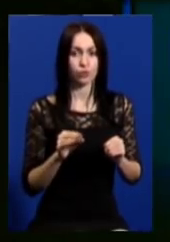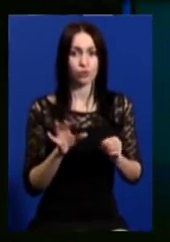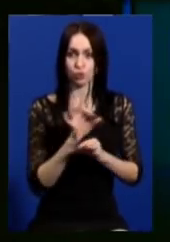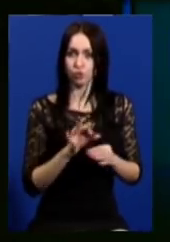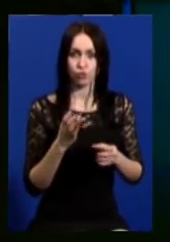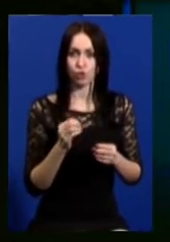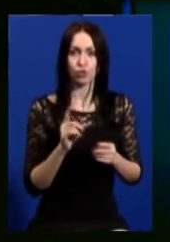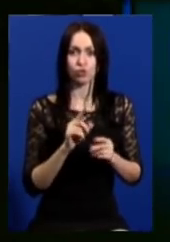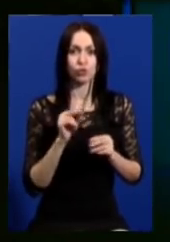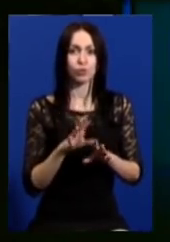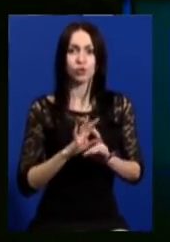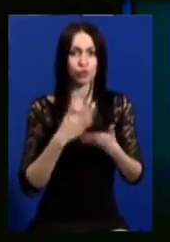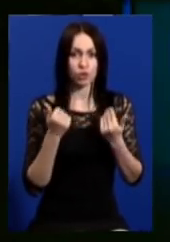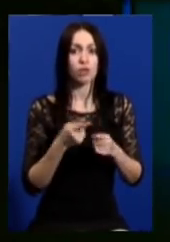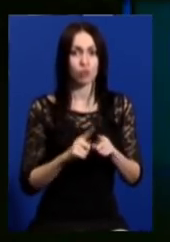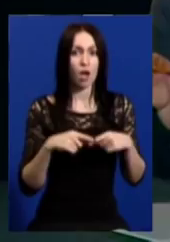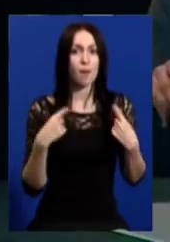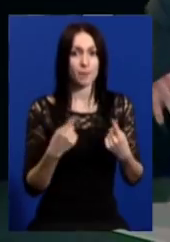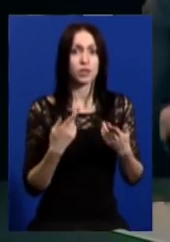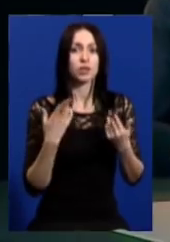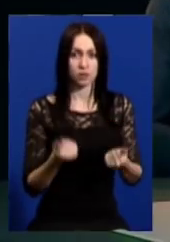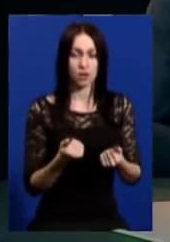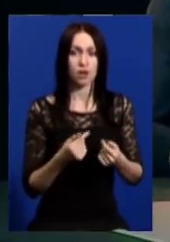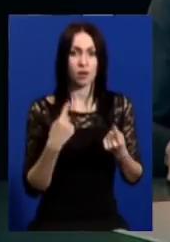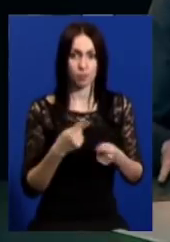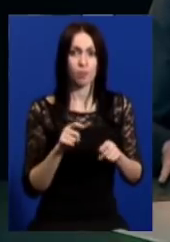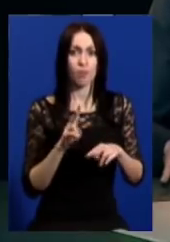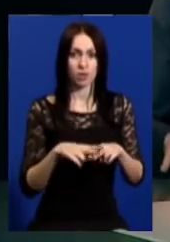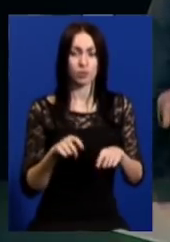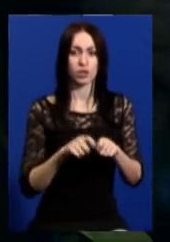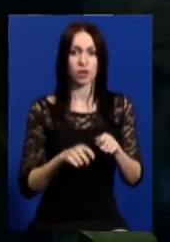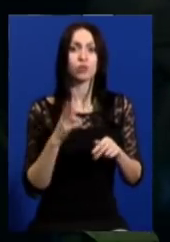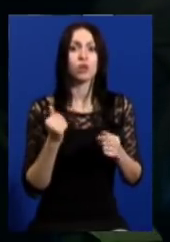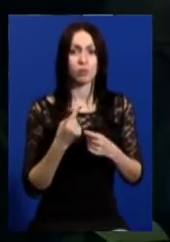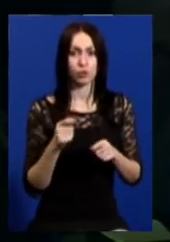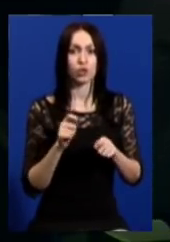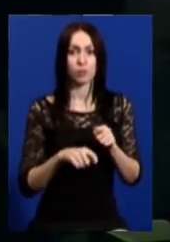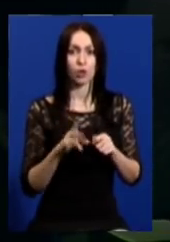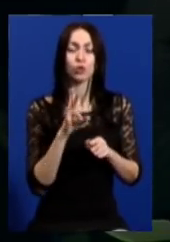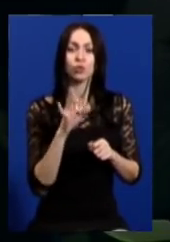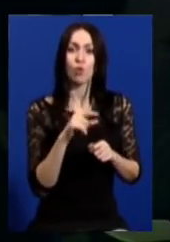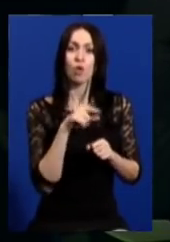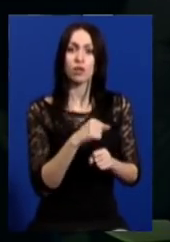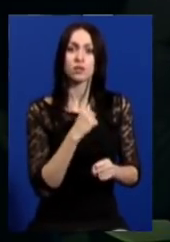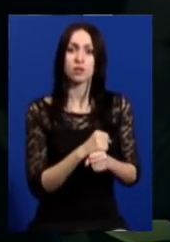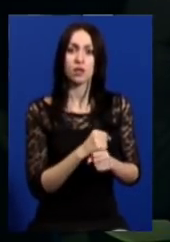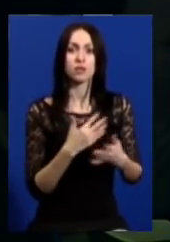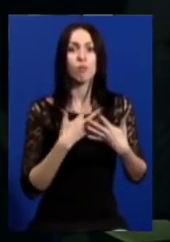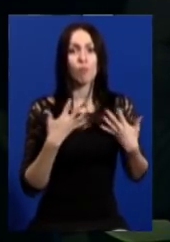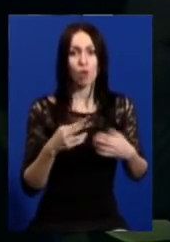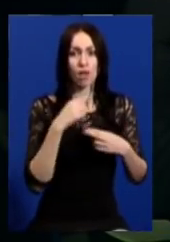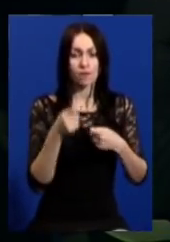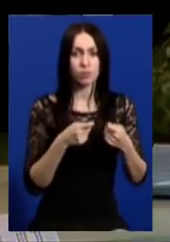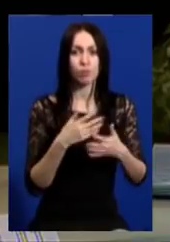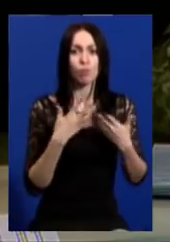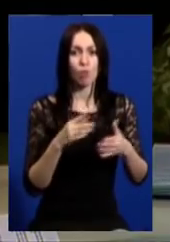Нічого надзвичайного немає, це звичайний паспортний контроль. Звичайна процедура, але вона здійснюється більш ретельно і